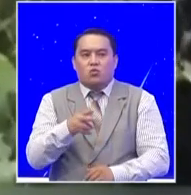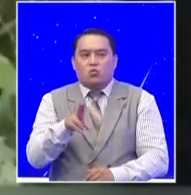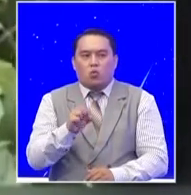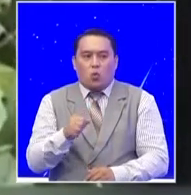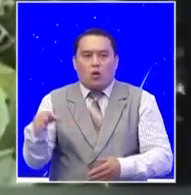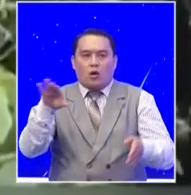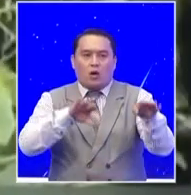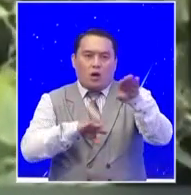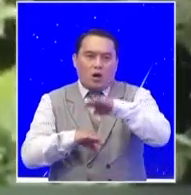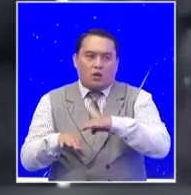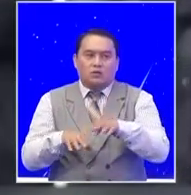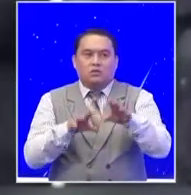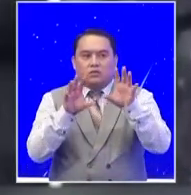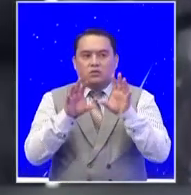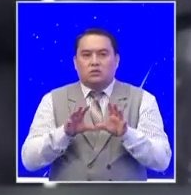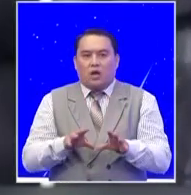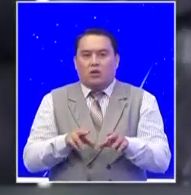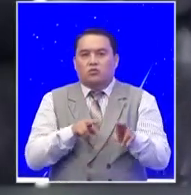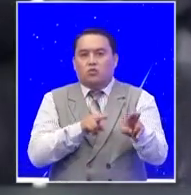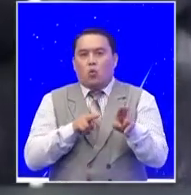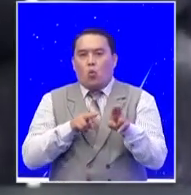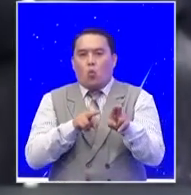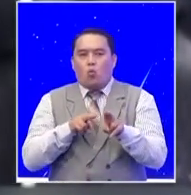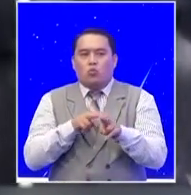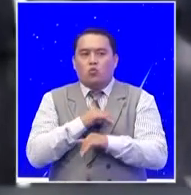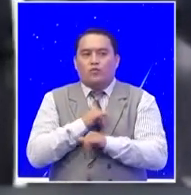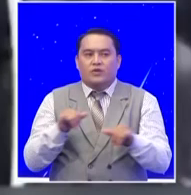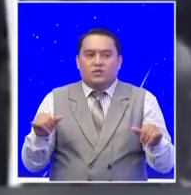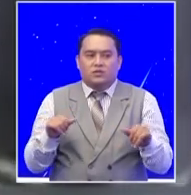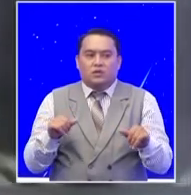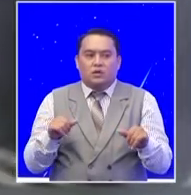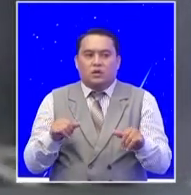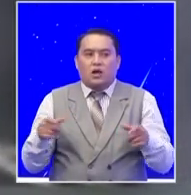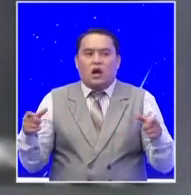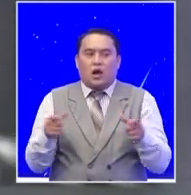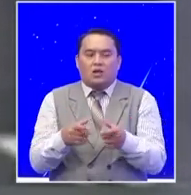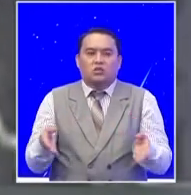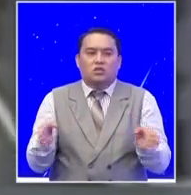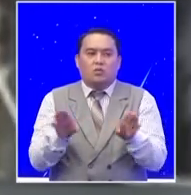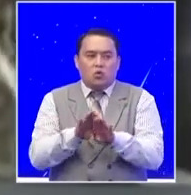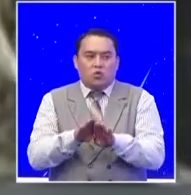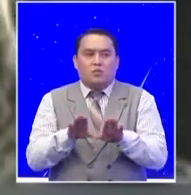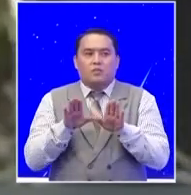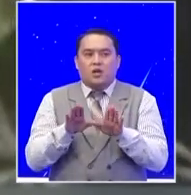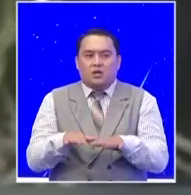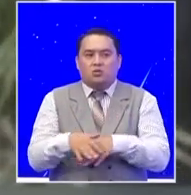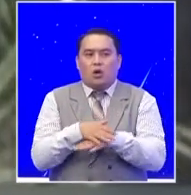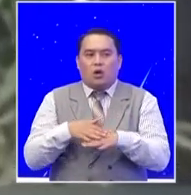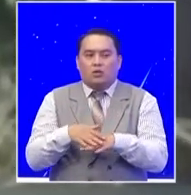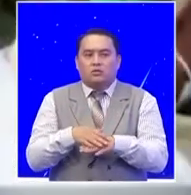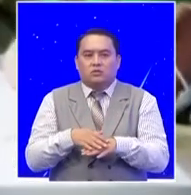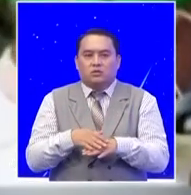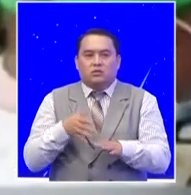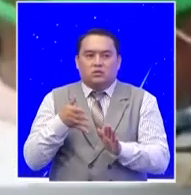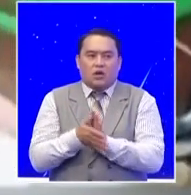тау горилларын заңсыз аулау деректері көбейген. Оған ұлттық саябақтың карантинге жабылуы мен жергілікті жұрттың табысынан